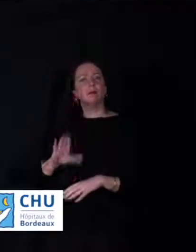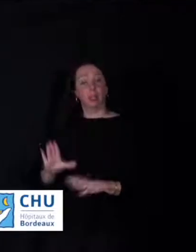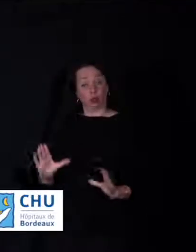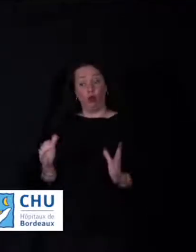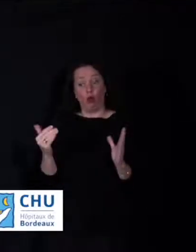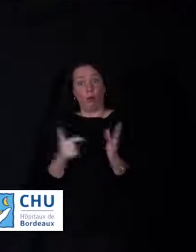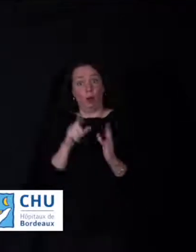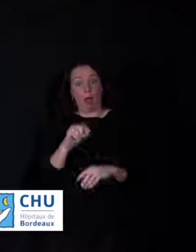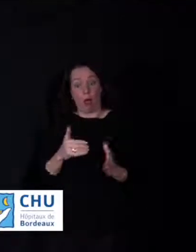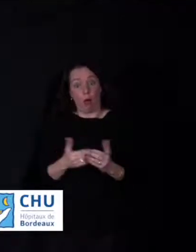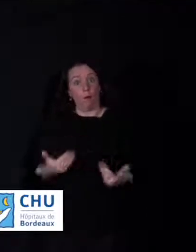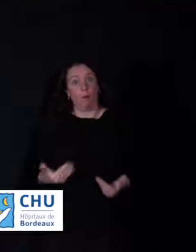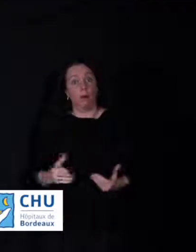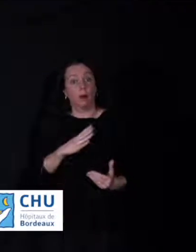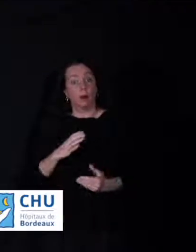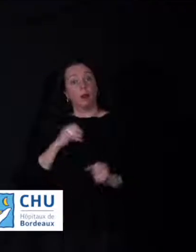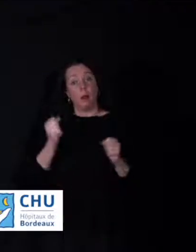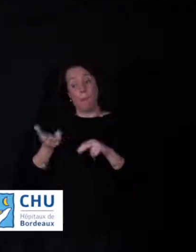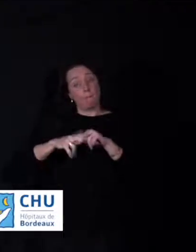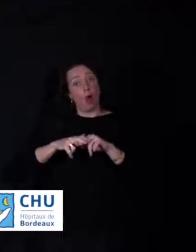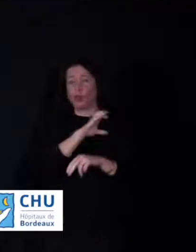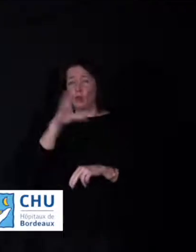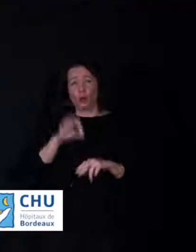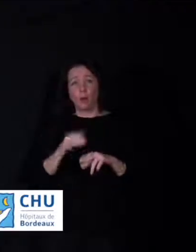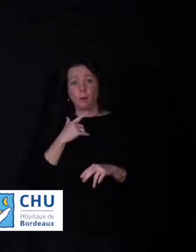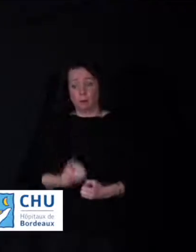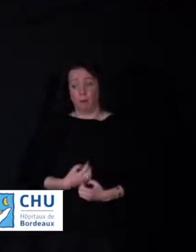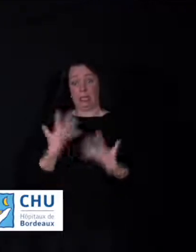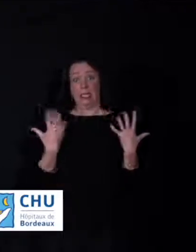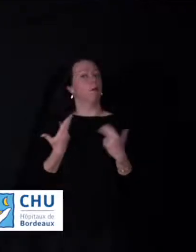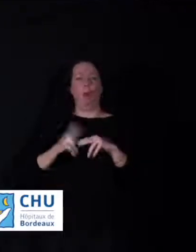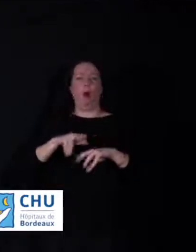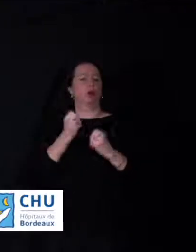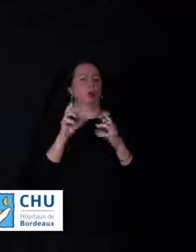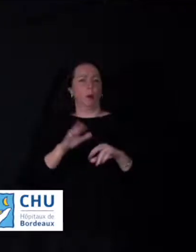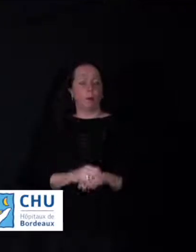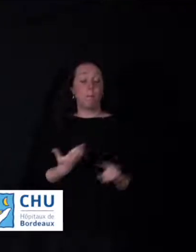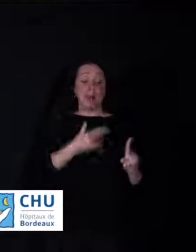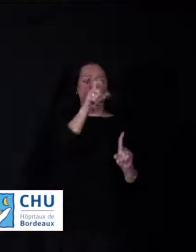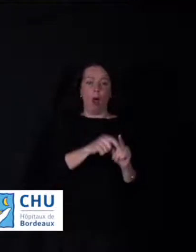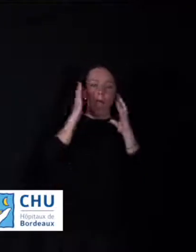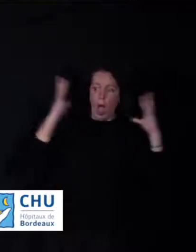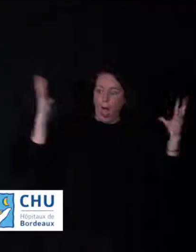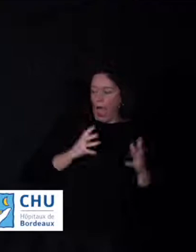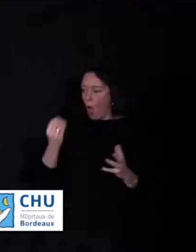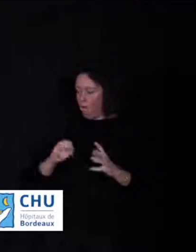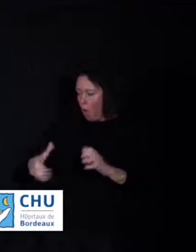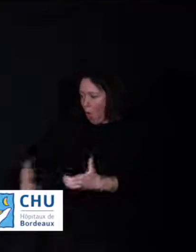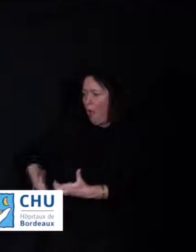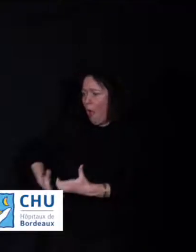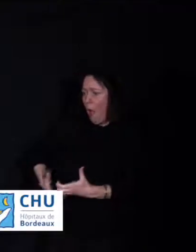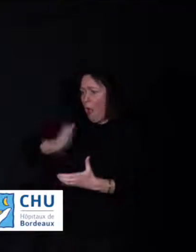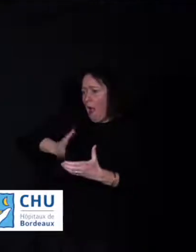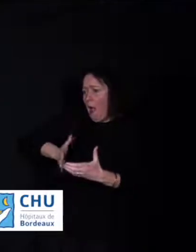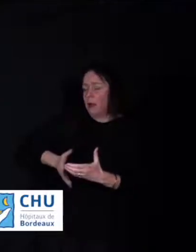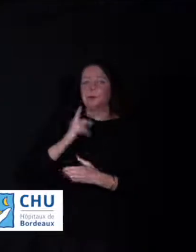est une maladie 100% mortelle lorsqu'elle est déclarée. La mère, prise de panique, prend son enfant sous le bras, file à